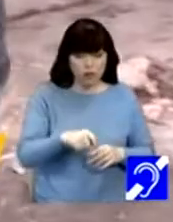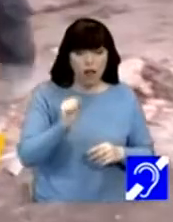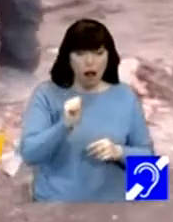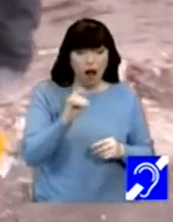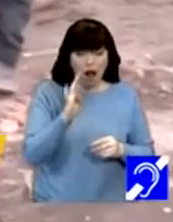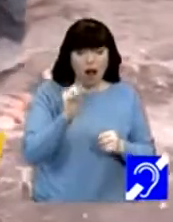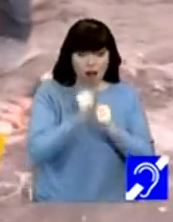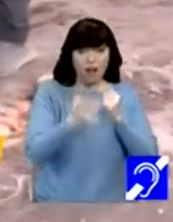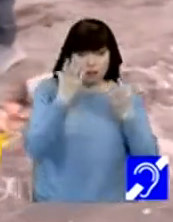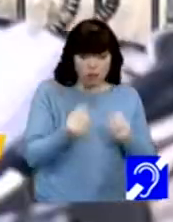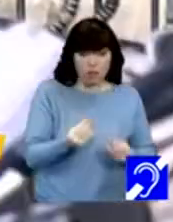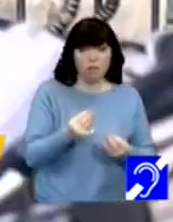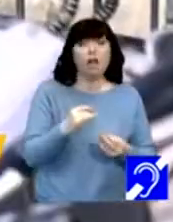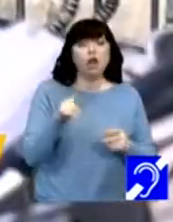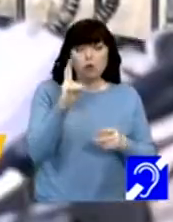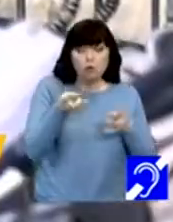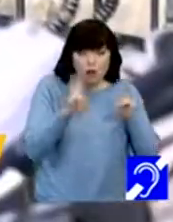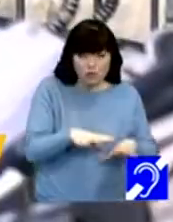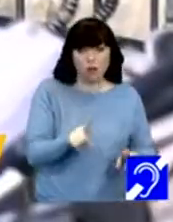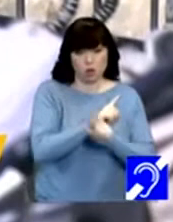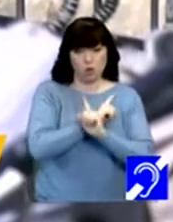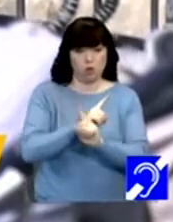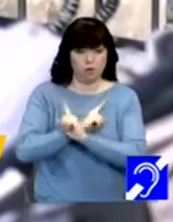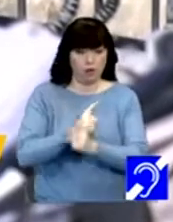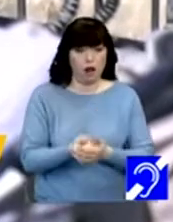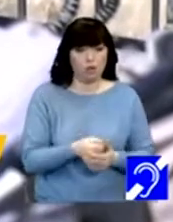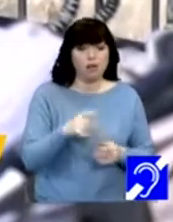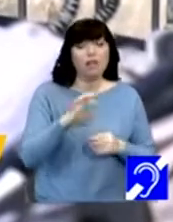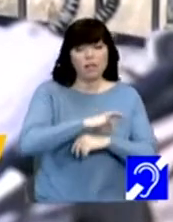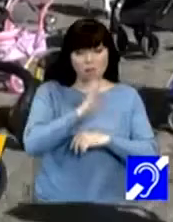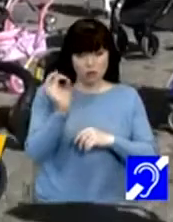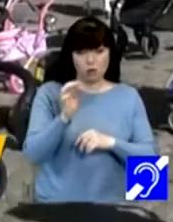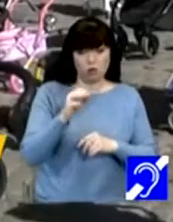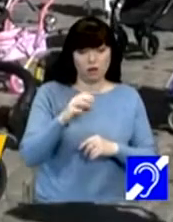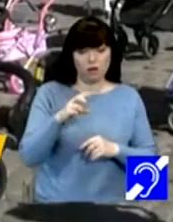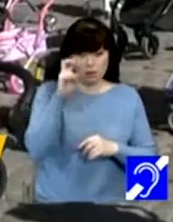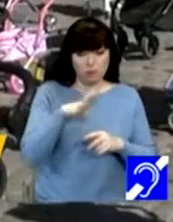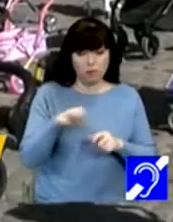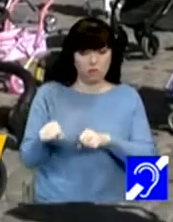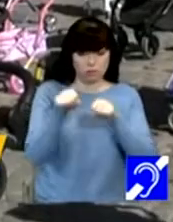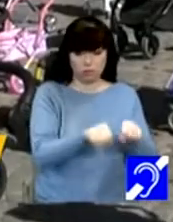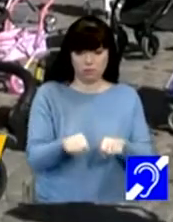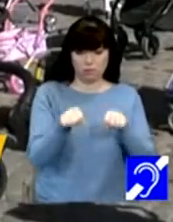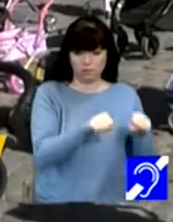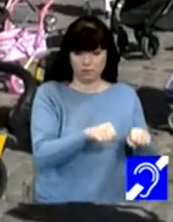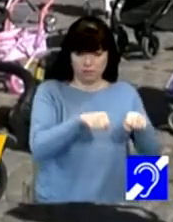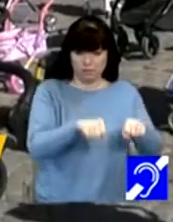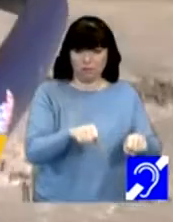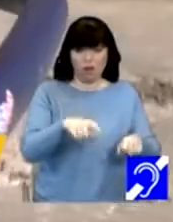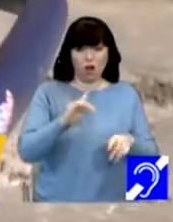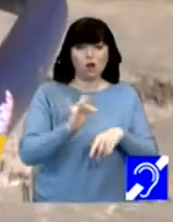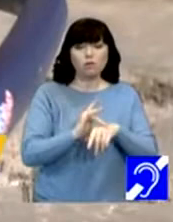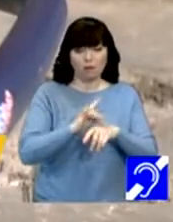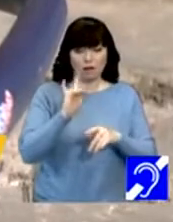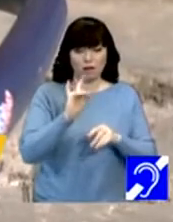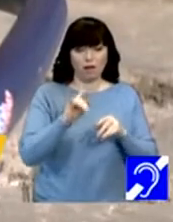tot mai mulți civili își pierd viața în bombardamente. La Liov, în vestul țării, în piața centrală, au fost aduse 109 cărucioare goale pentru a